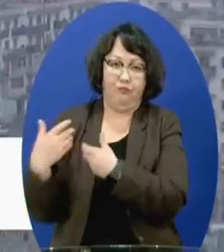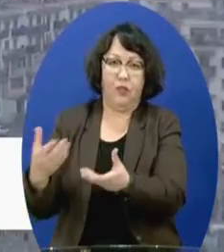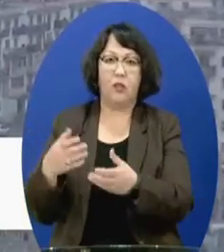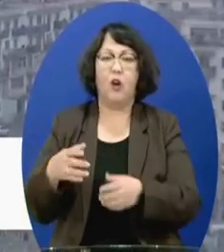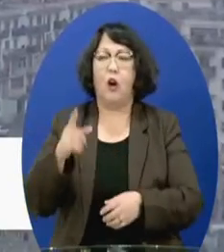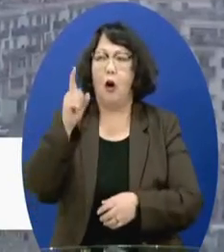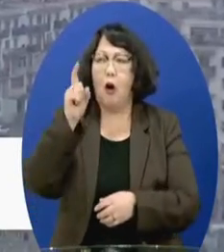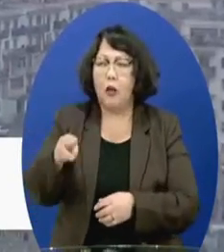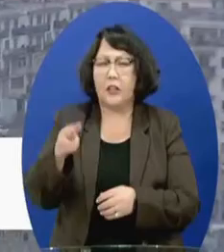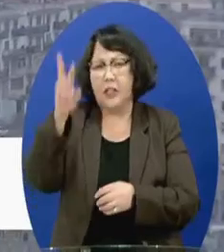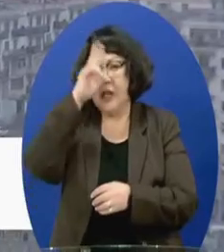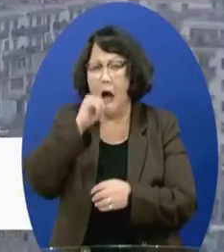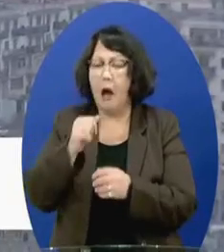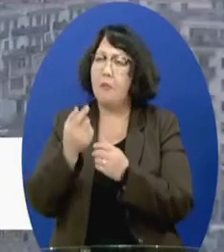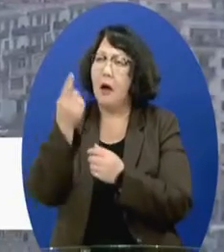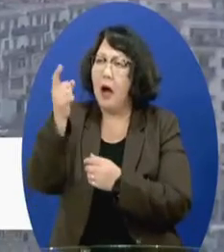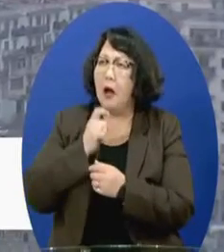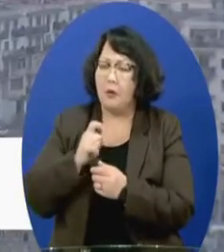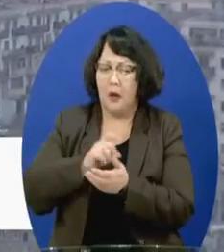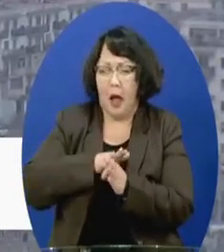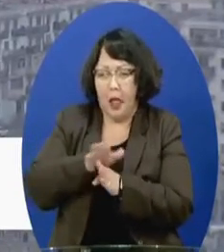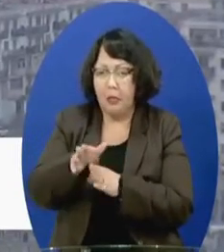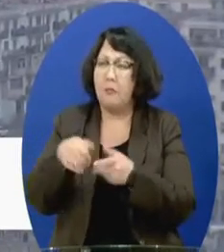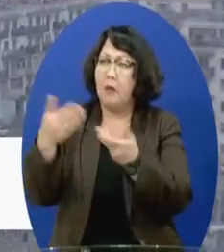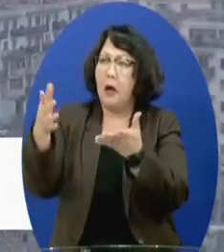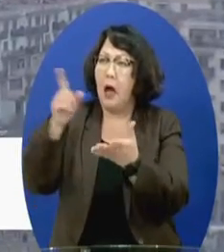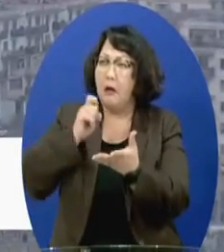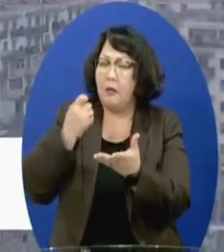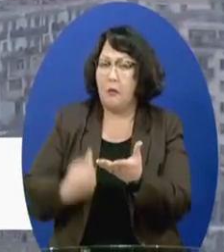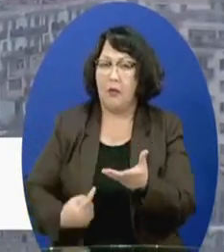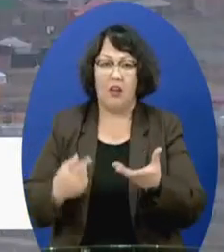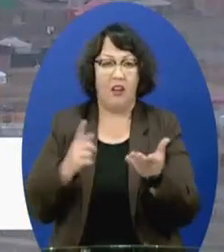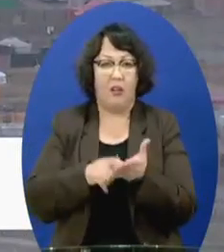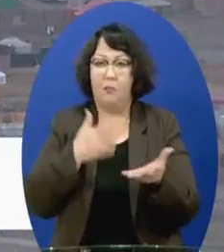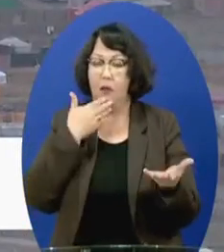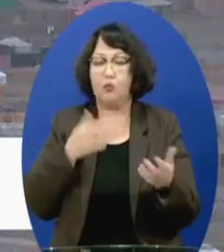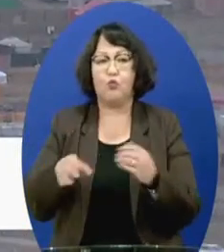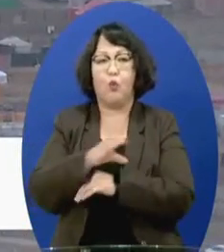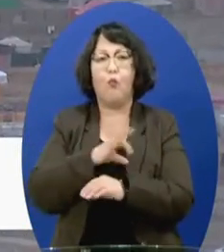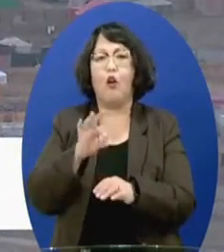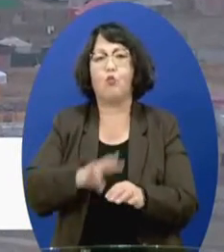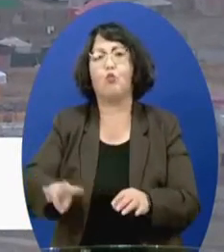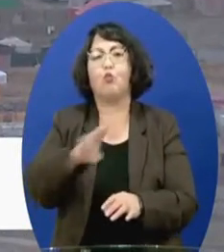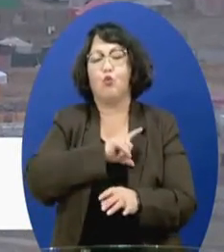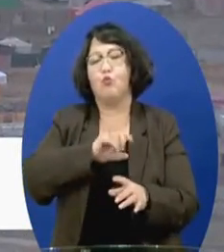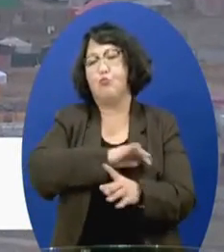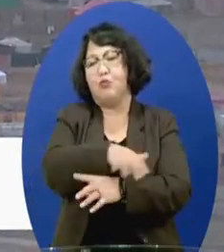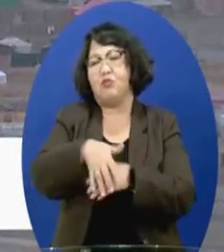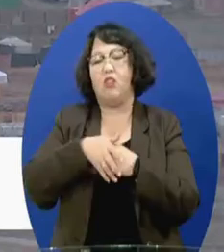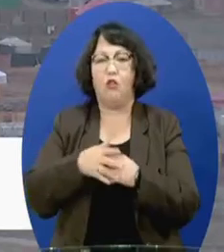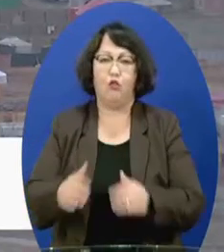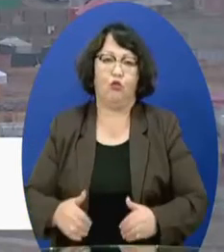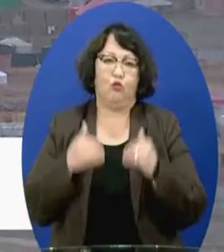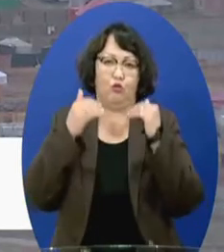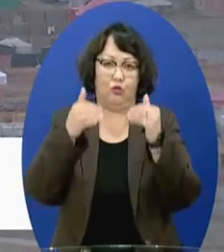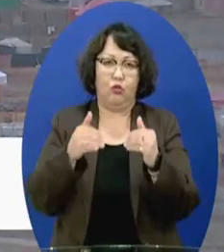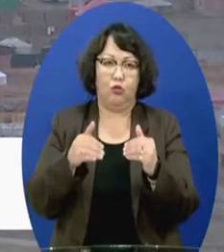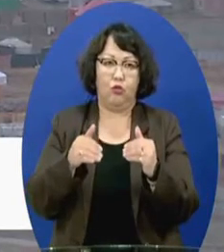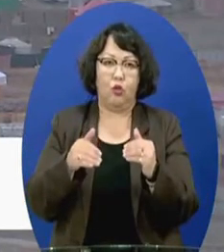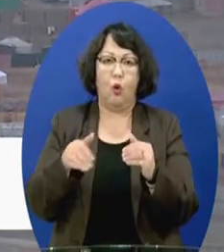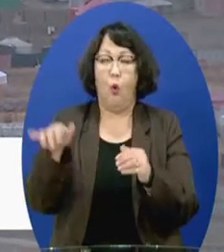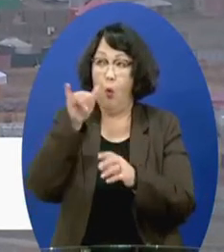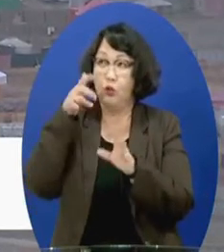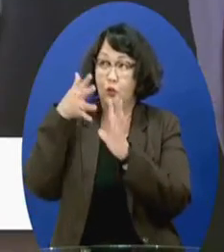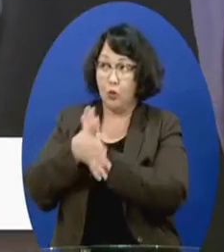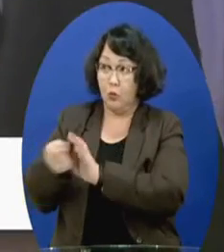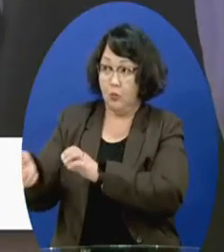хотод байгаа яамдыг царайчлахгүй байх боломжтой болж байна гэсэн үг. Өөрөөр хэлбэл орон нутаг бие даахан өгчих боломж бүрдэж байна гэж хууль санаачлагчид үзэж